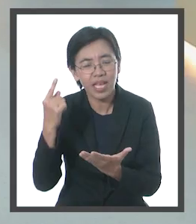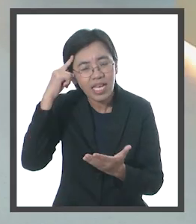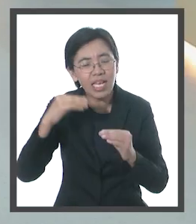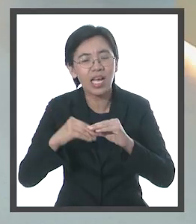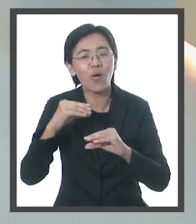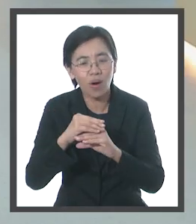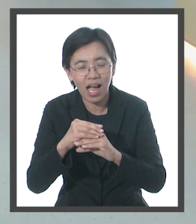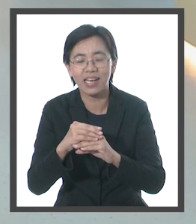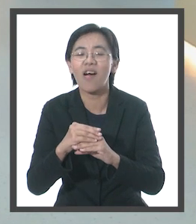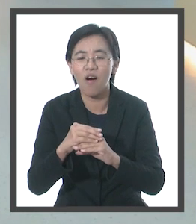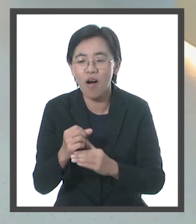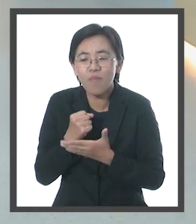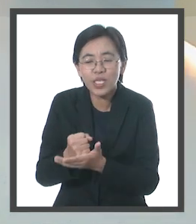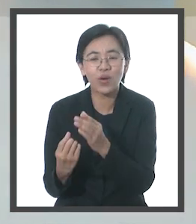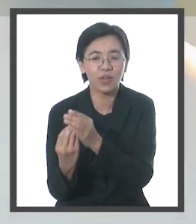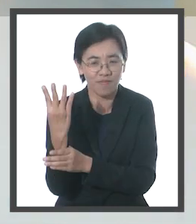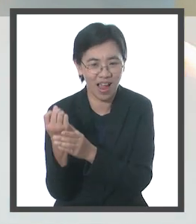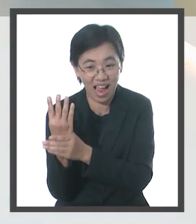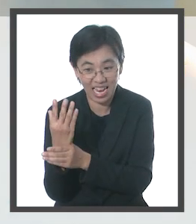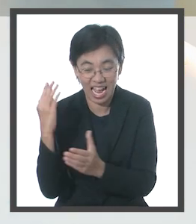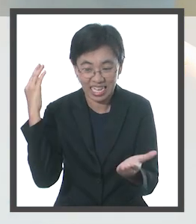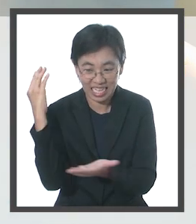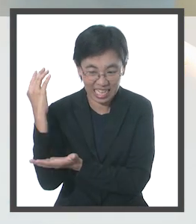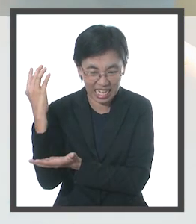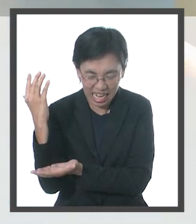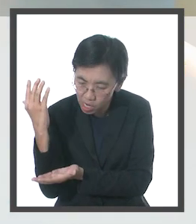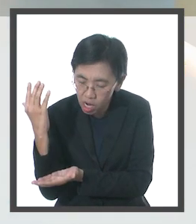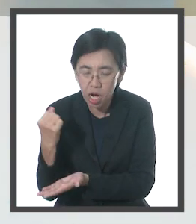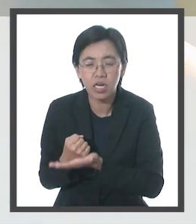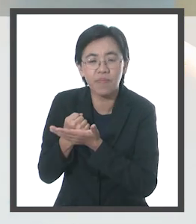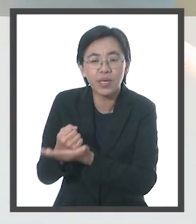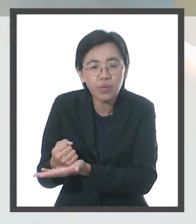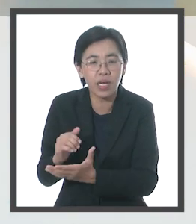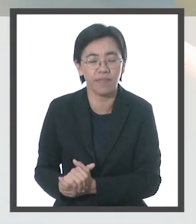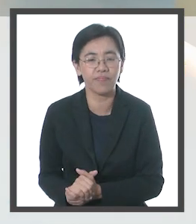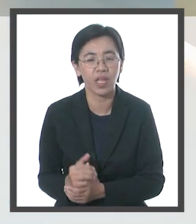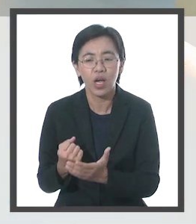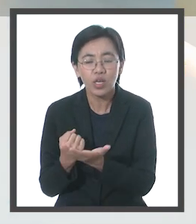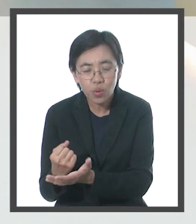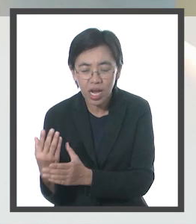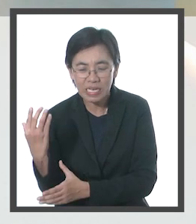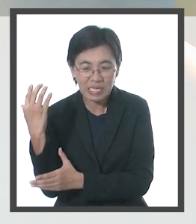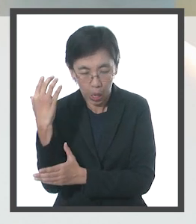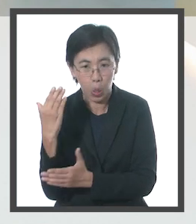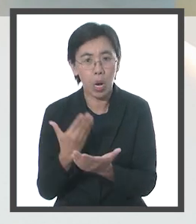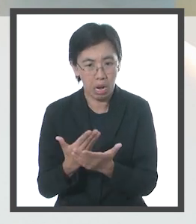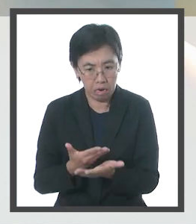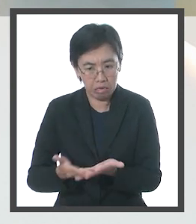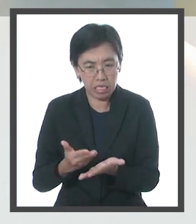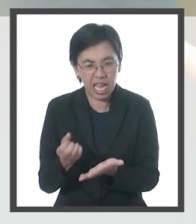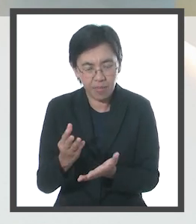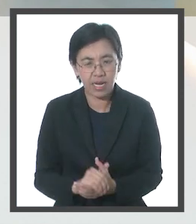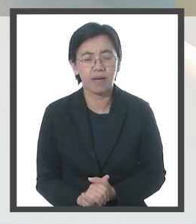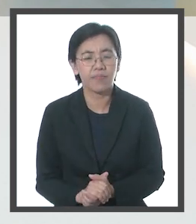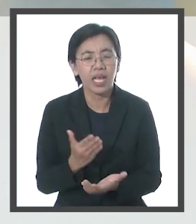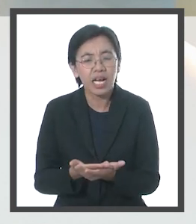ที่ไปเรสคิวไปช่วยเหลือต้นไม้ที่เขาจะโค่นกันหรือปัญหาต่างๆเนี่ยช่วยเขายกออกมาใช้เงินเยอะนะครับยกออกมาเพื่อจะ